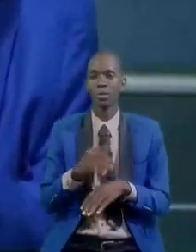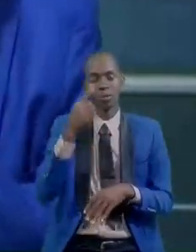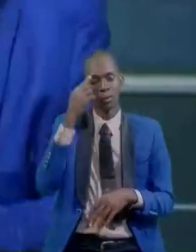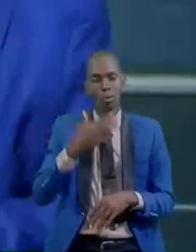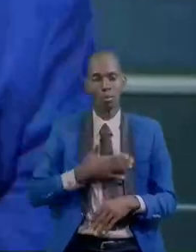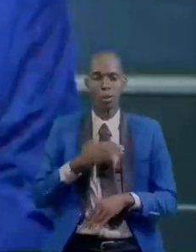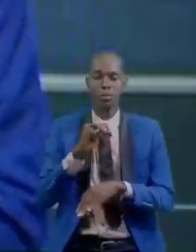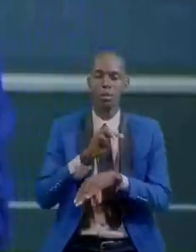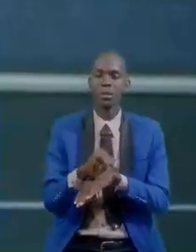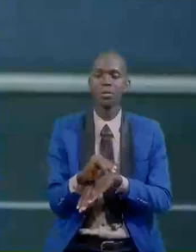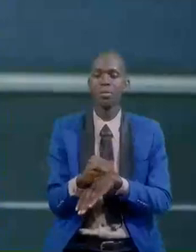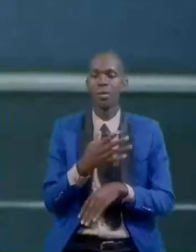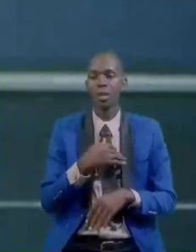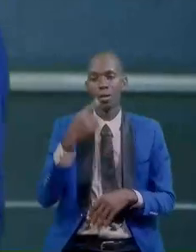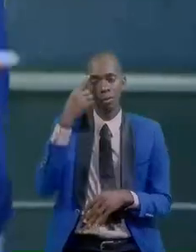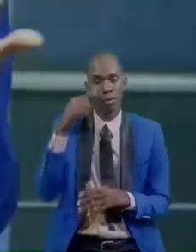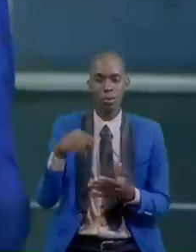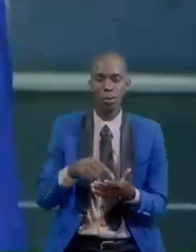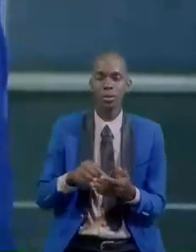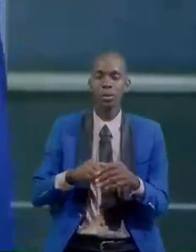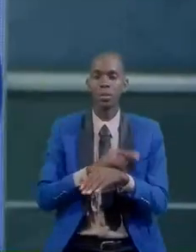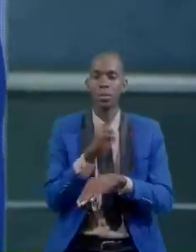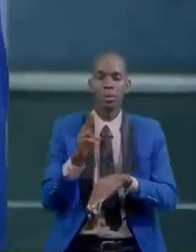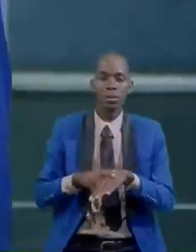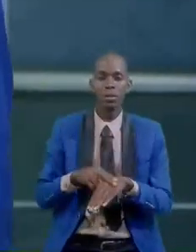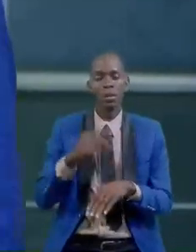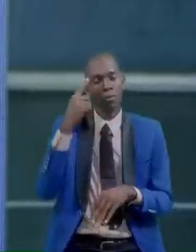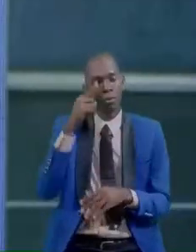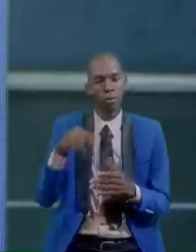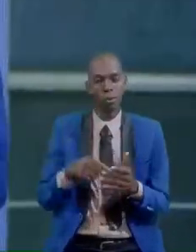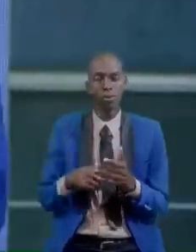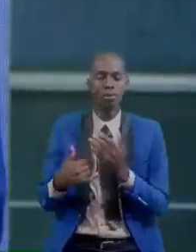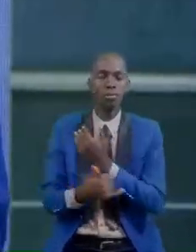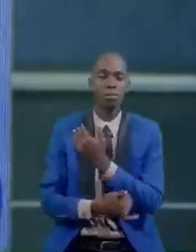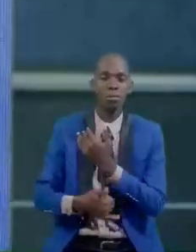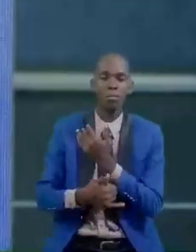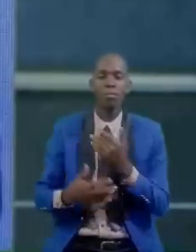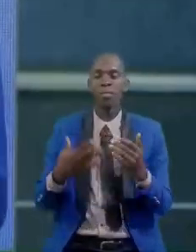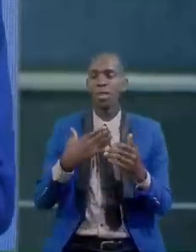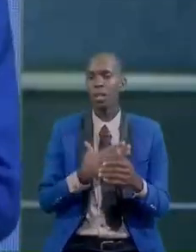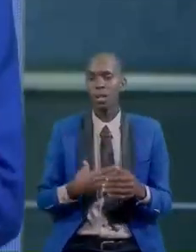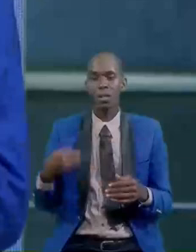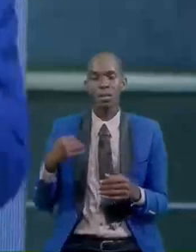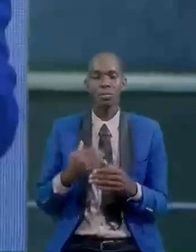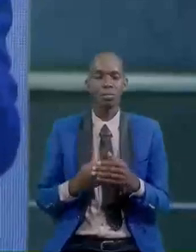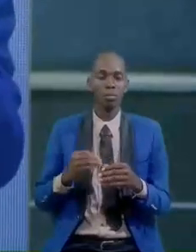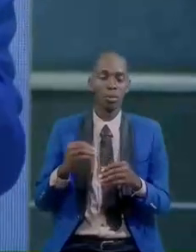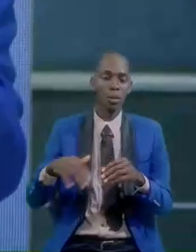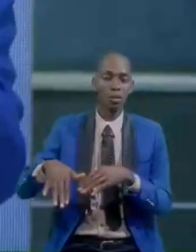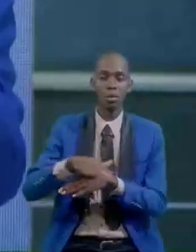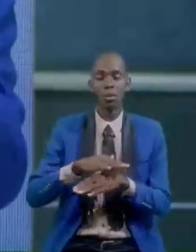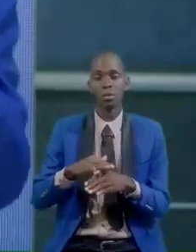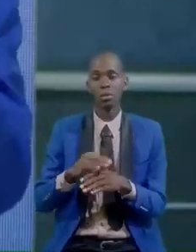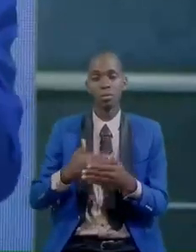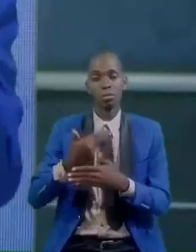mon ministère et pour cette nation et pour ce continent et au-delà de notre